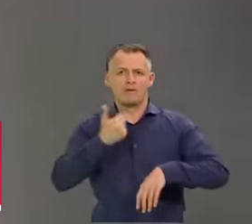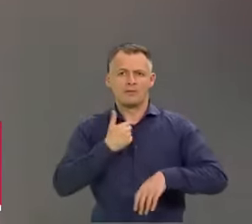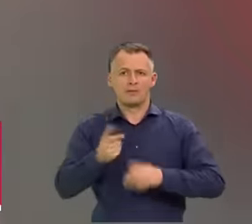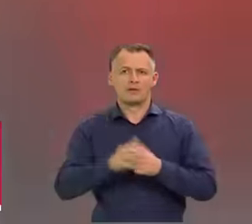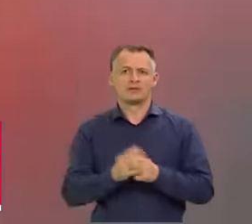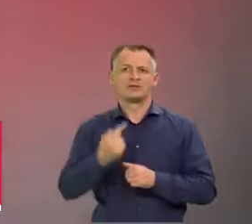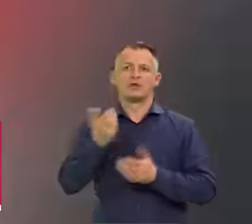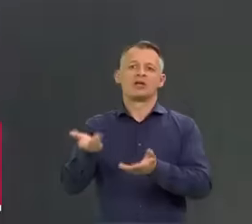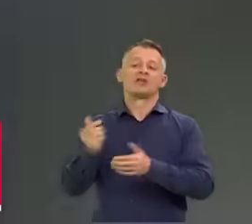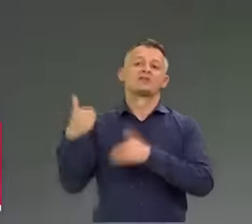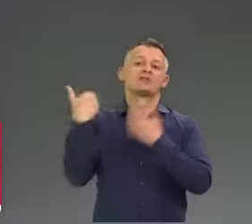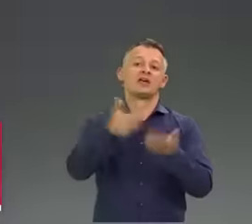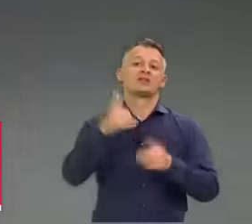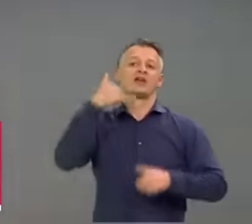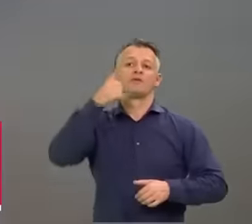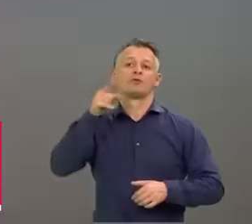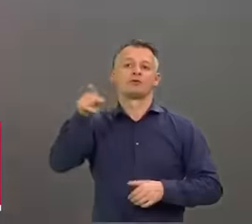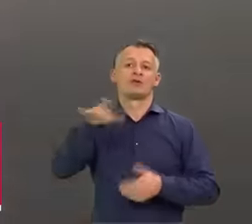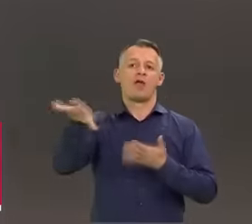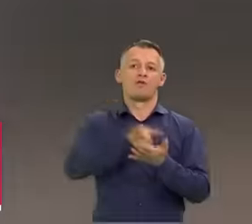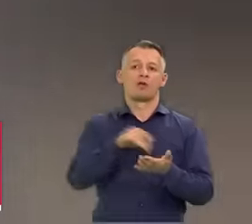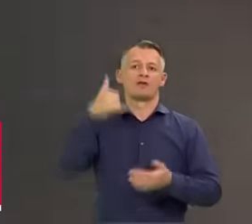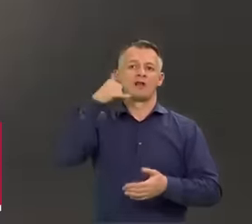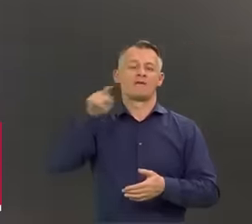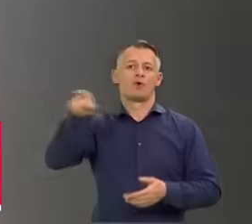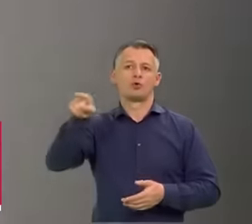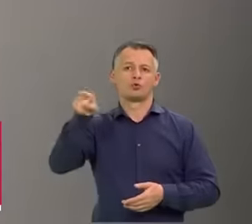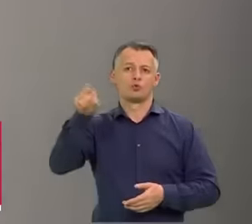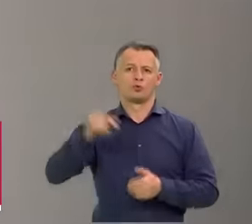Dă-i telefonul! Ei furat